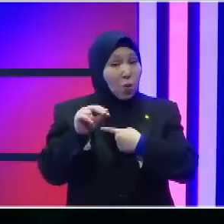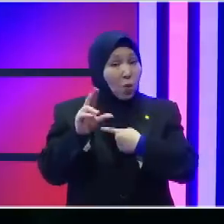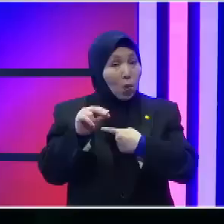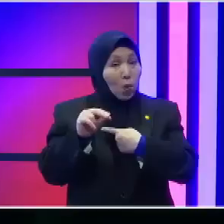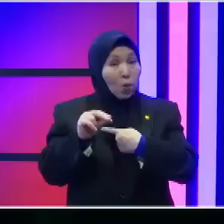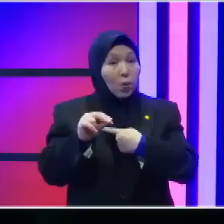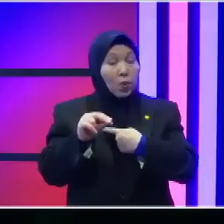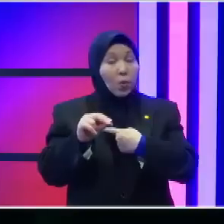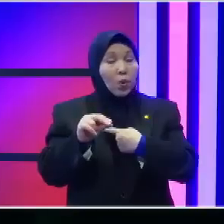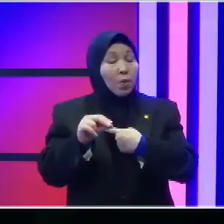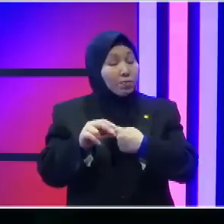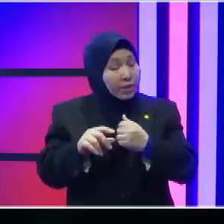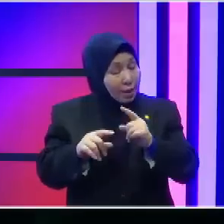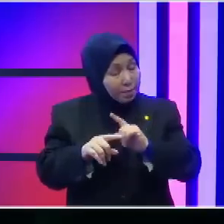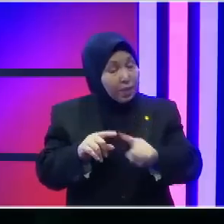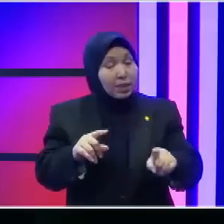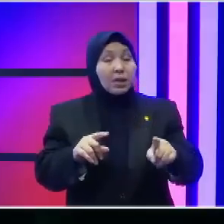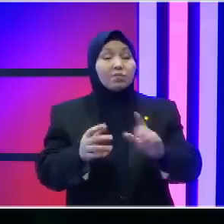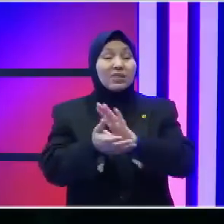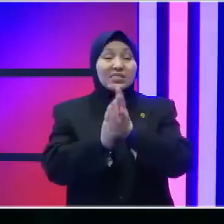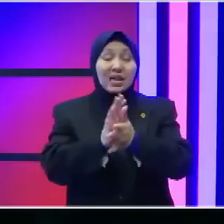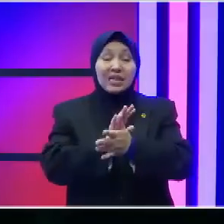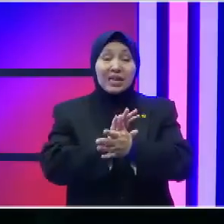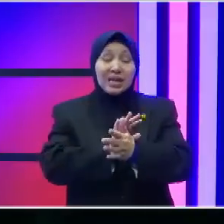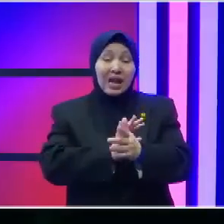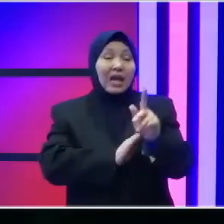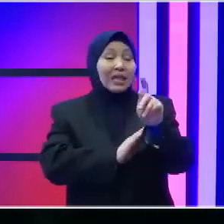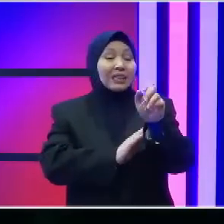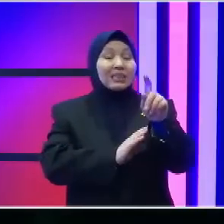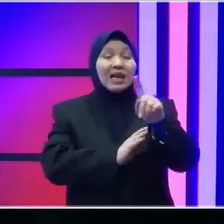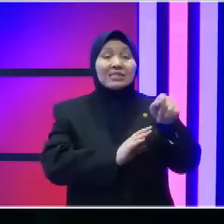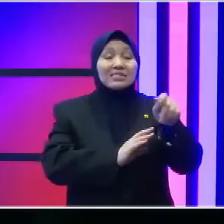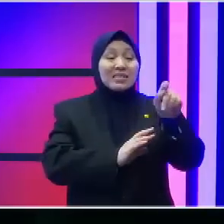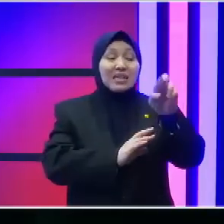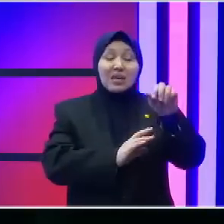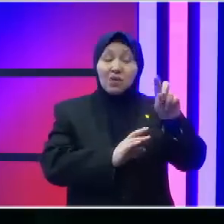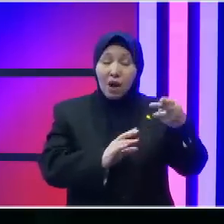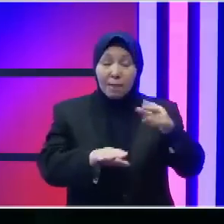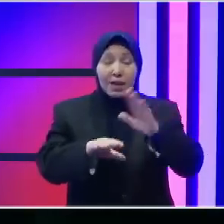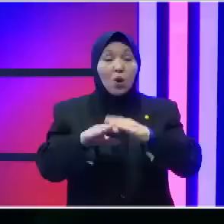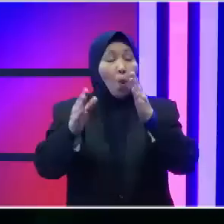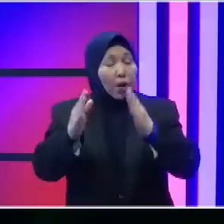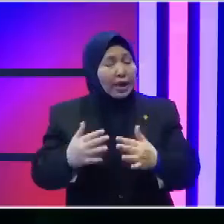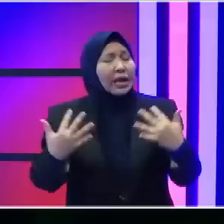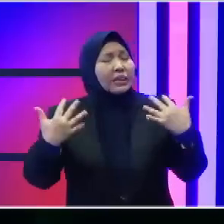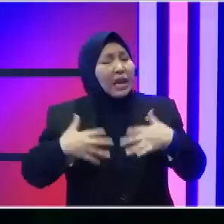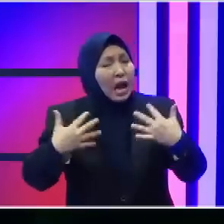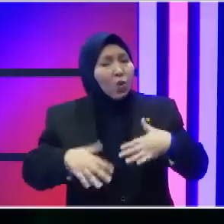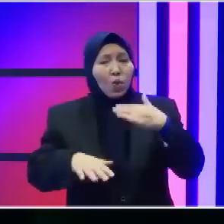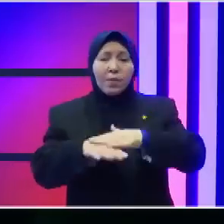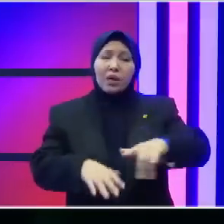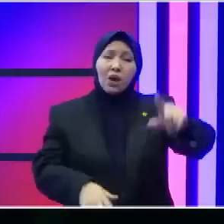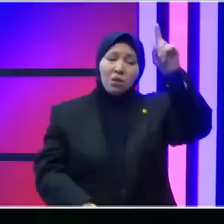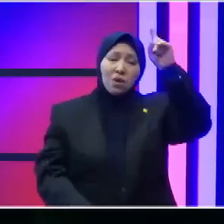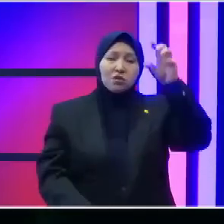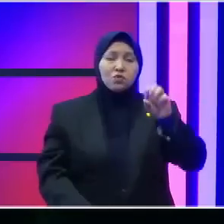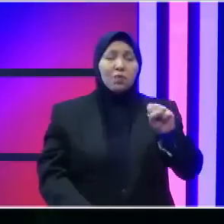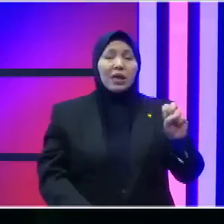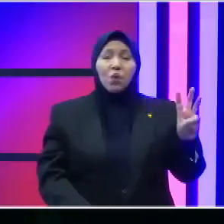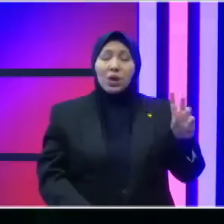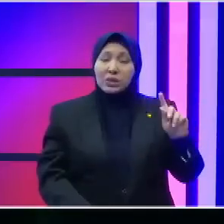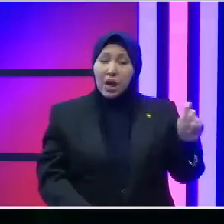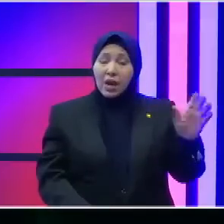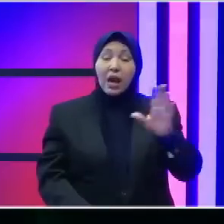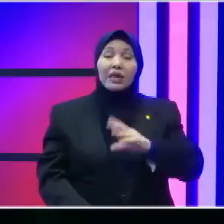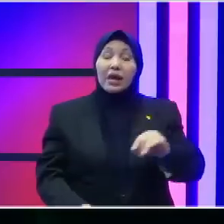tazkiratan liman yakhsha, tetapi ia menjadi tazkirah kepada orang-orang yang takut kepada Allah Subhanahu Wa Taala.